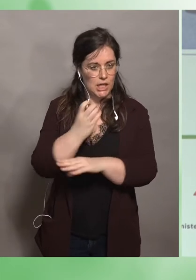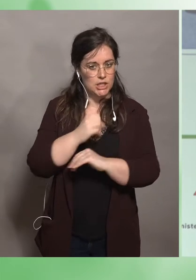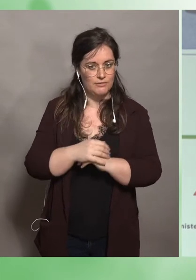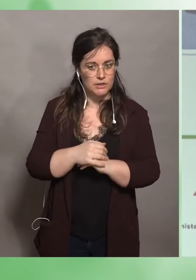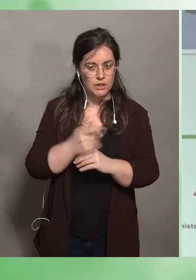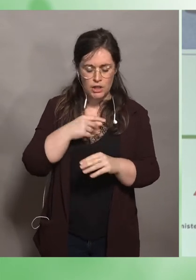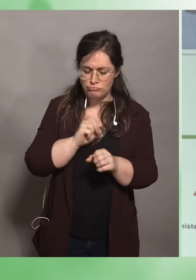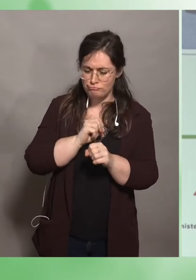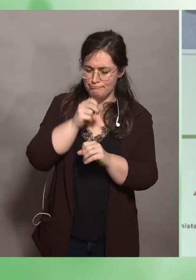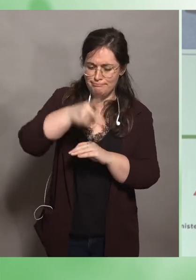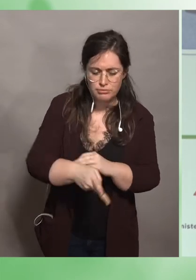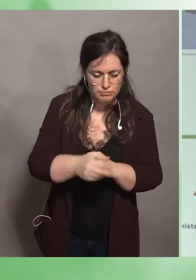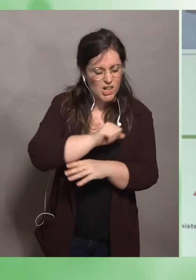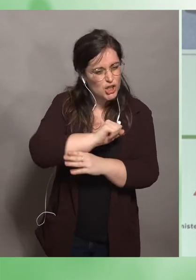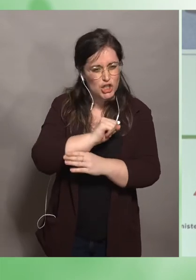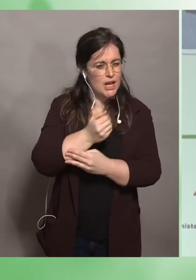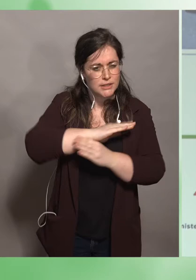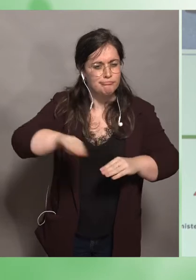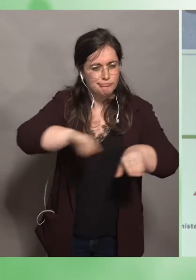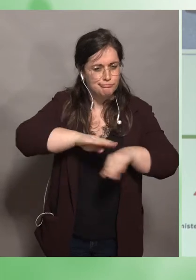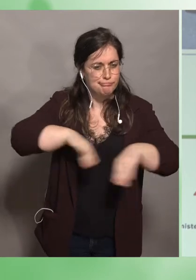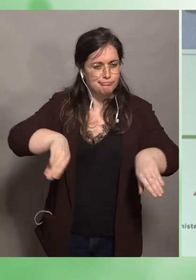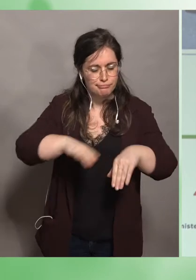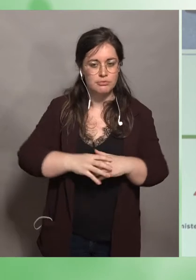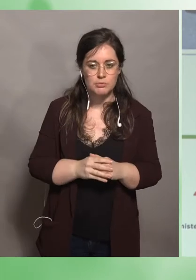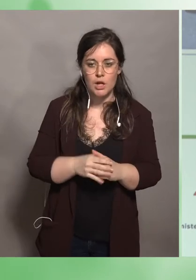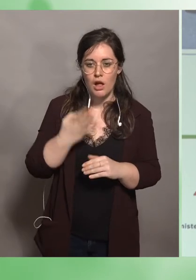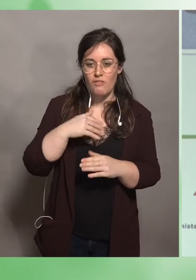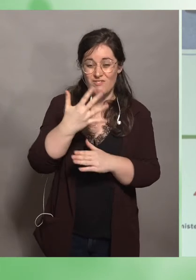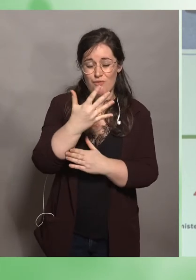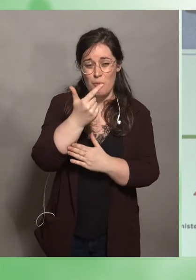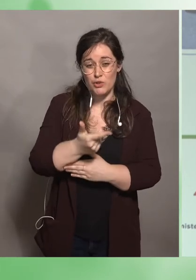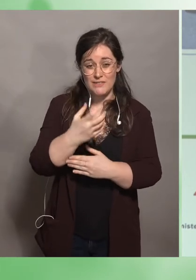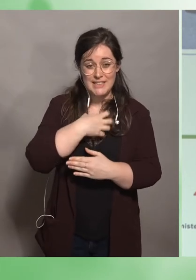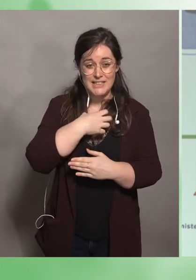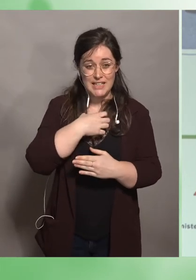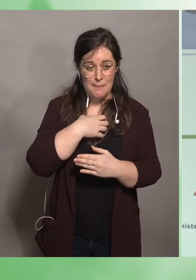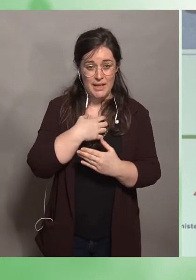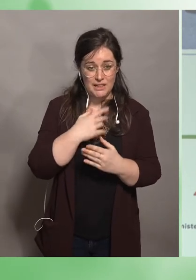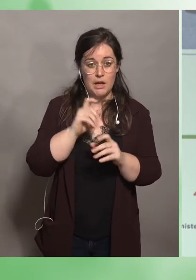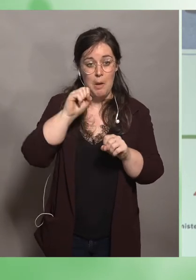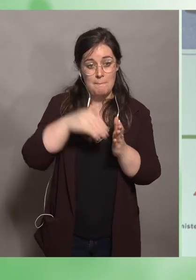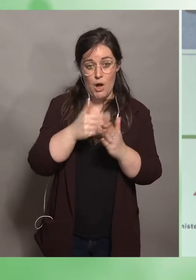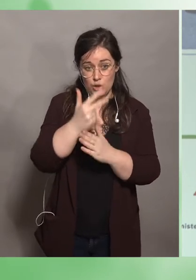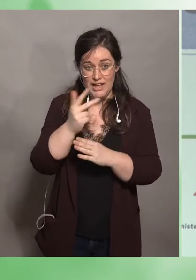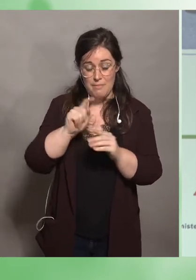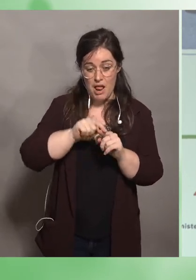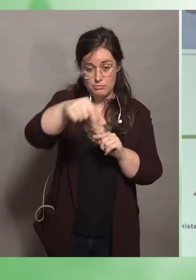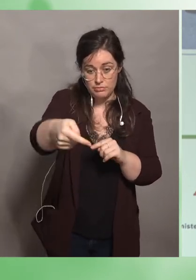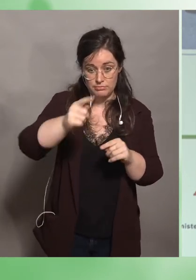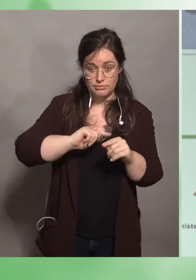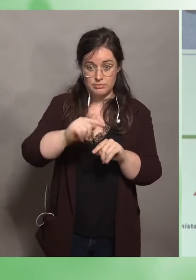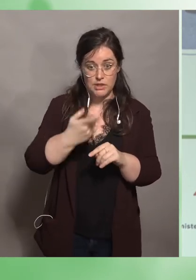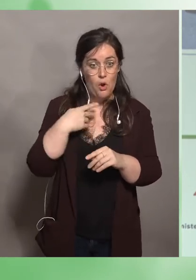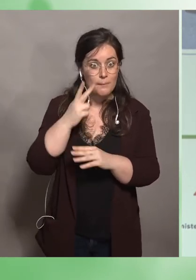bin das schnellste 100 Meter Freistilrennen meines Lebens geschwommen. Es war ein 25 Meter Becken, das heißt, ich musste dreimal wenden. Und natürlich schauen die Wendenrichter,